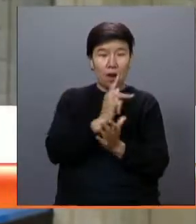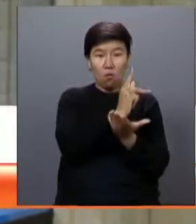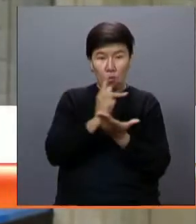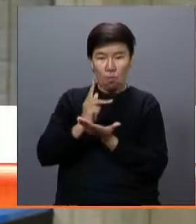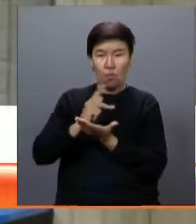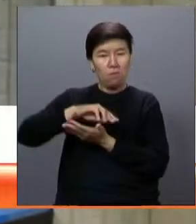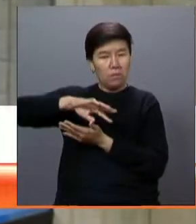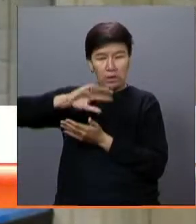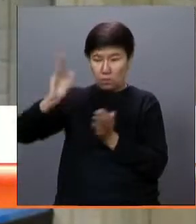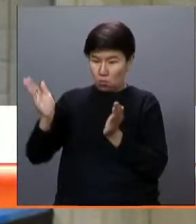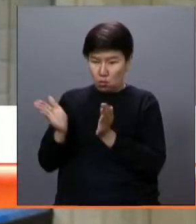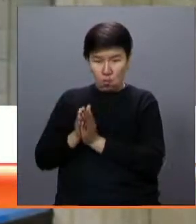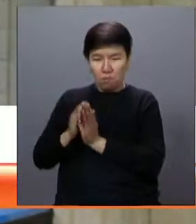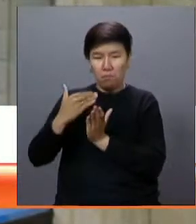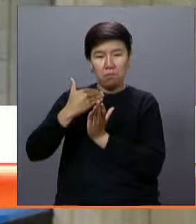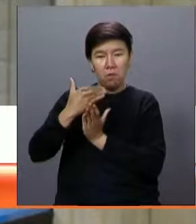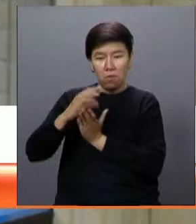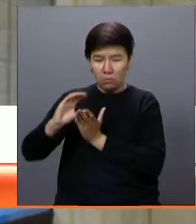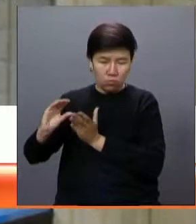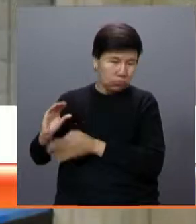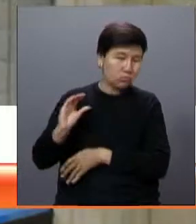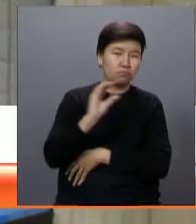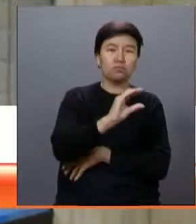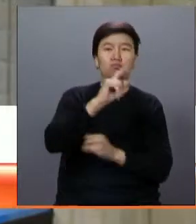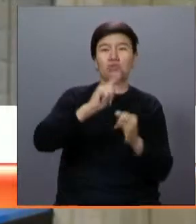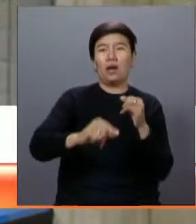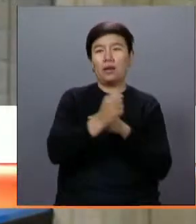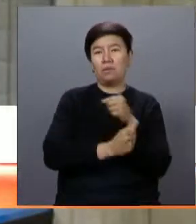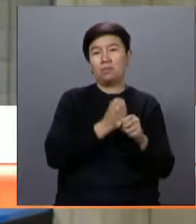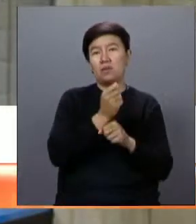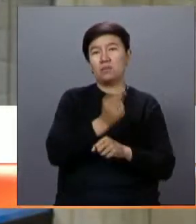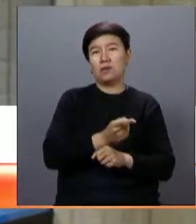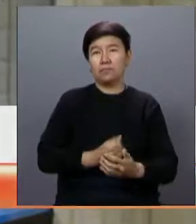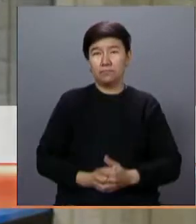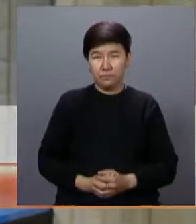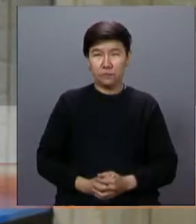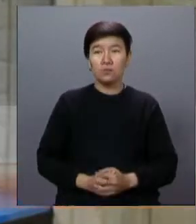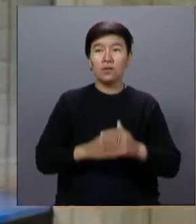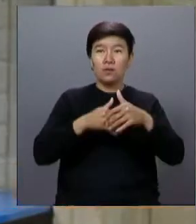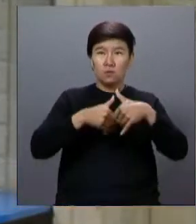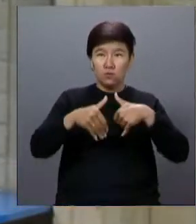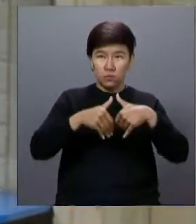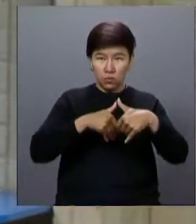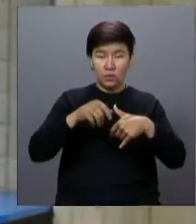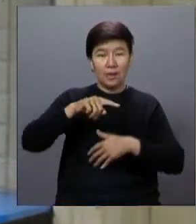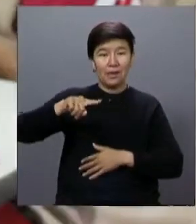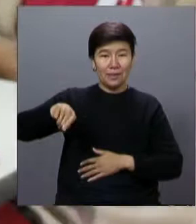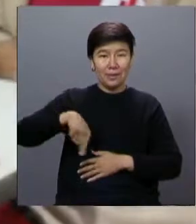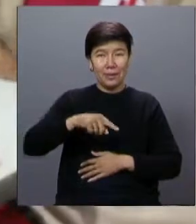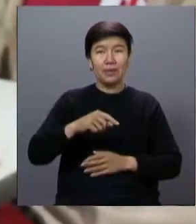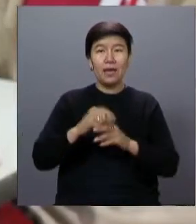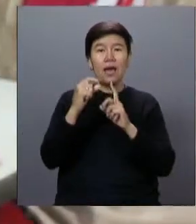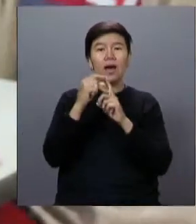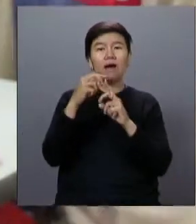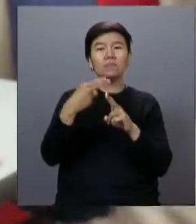ลุ่มออมของหมู่บ้านของภาคประชาชนที่เรามาออมก็คือคุยง่ายๆก็คือธน